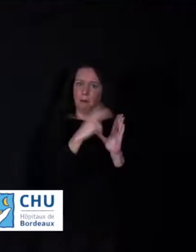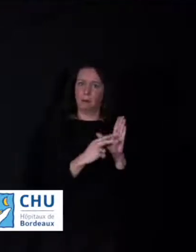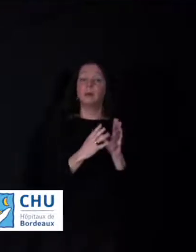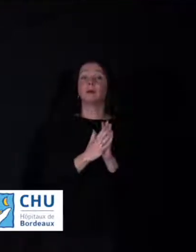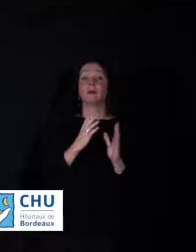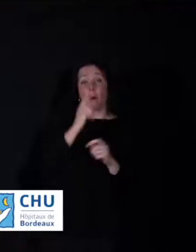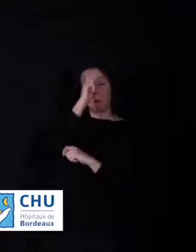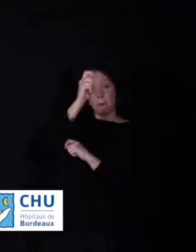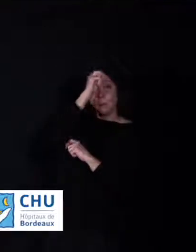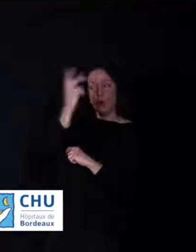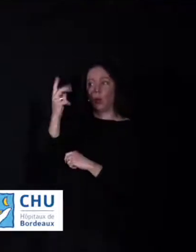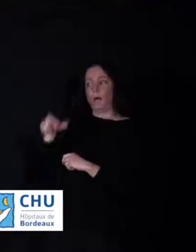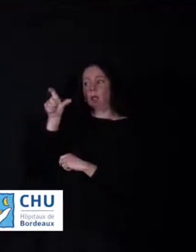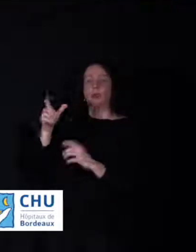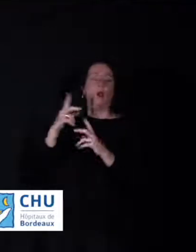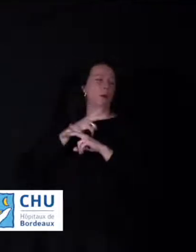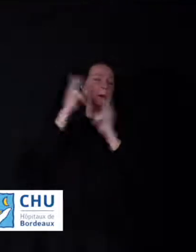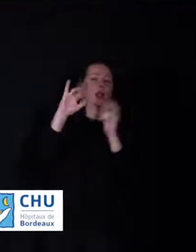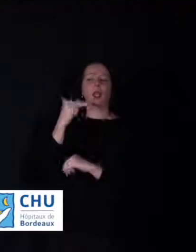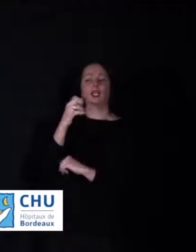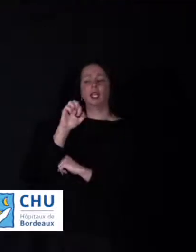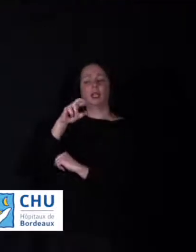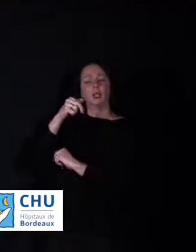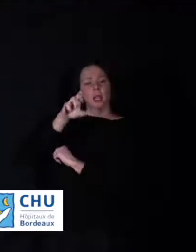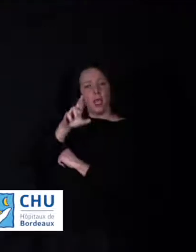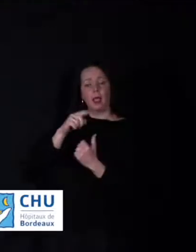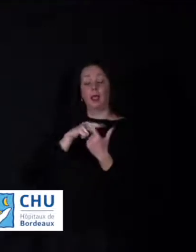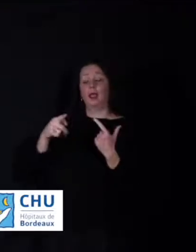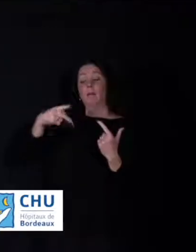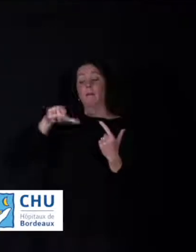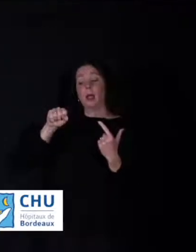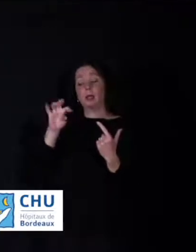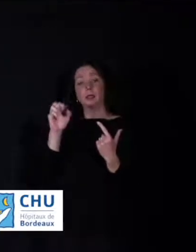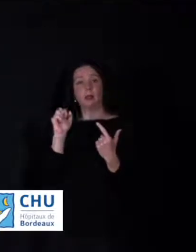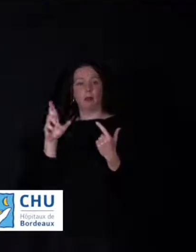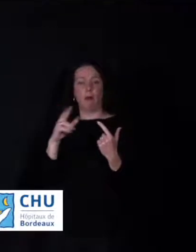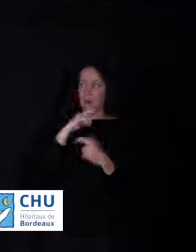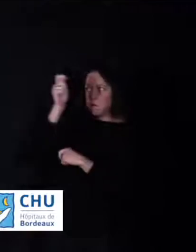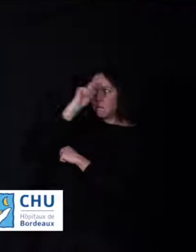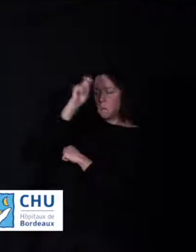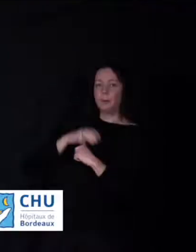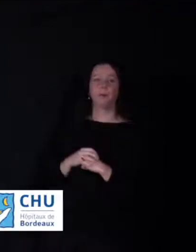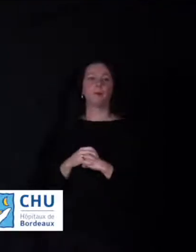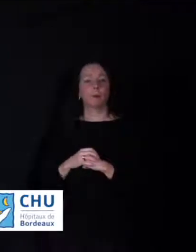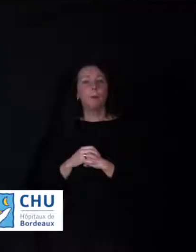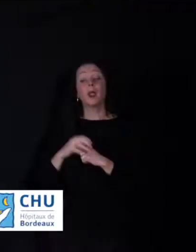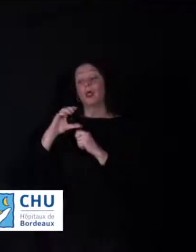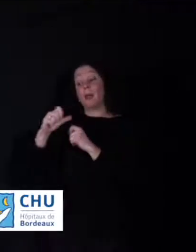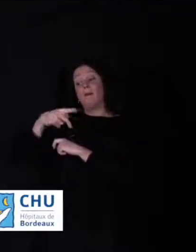deux papes de la vaccination, Jenner et Pasteur. Que s'est-il passé après Pasteur ? Il a